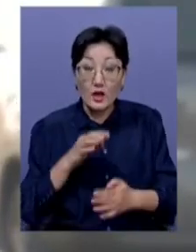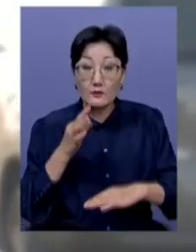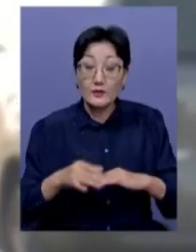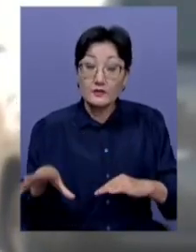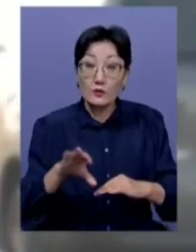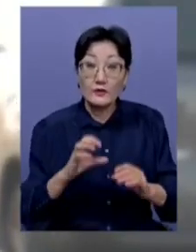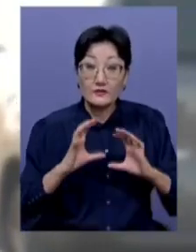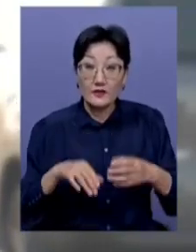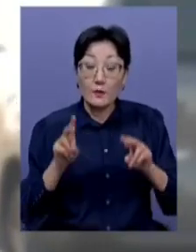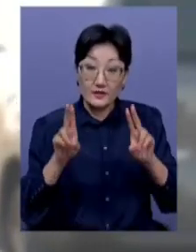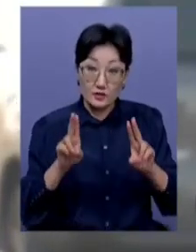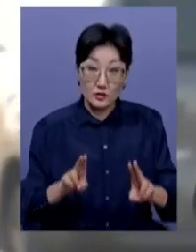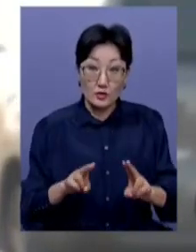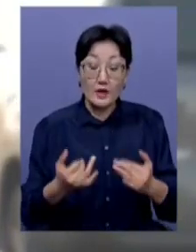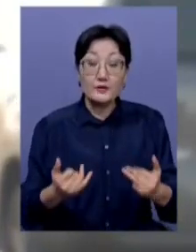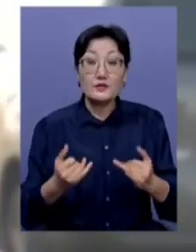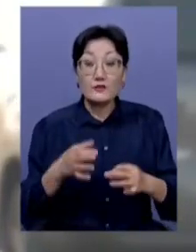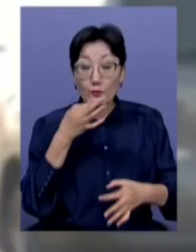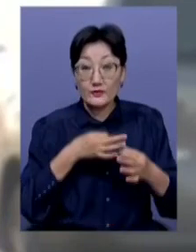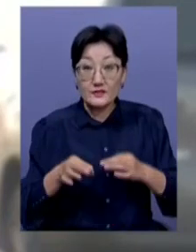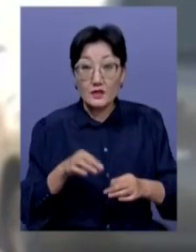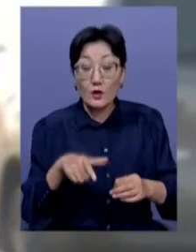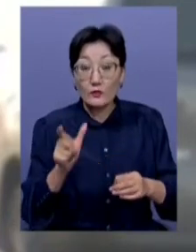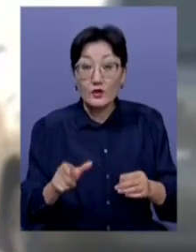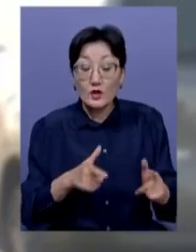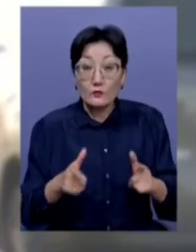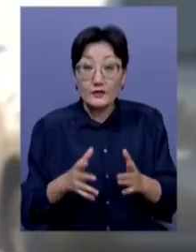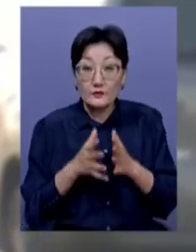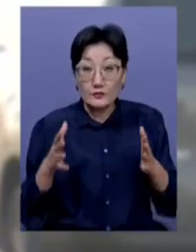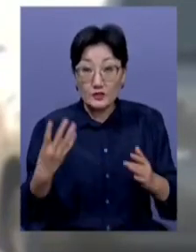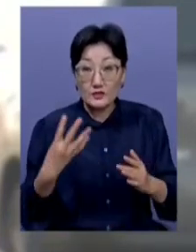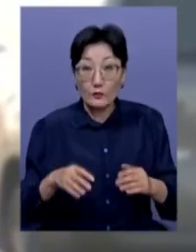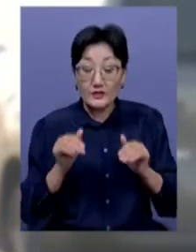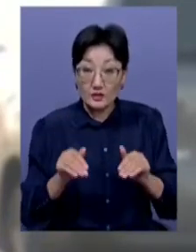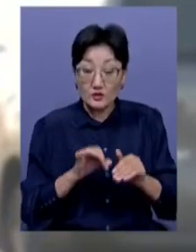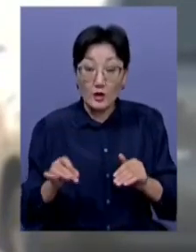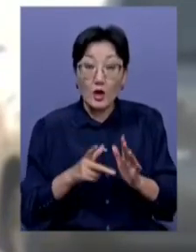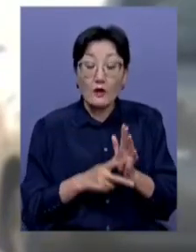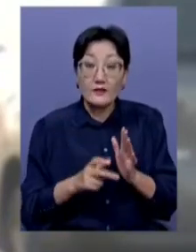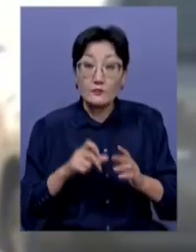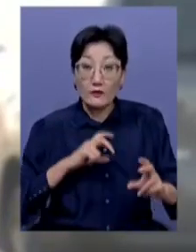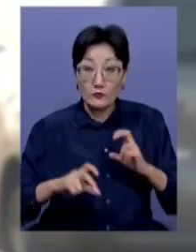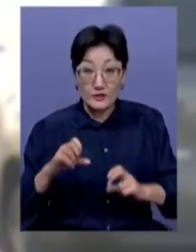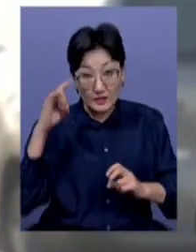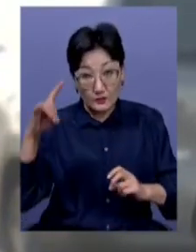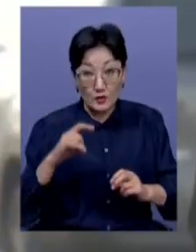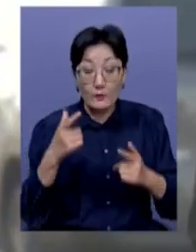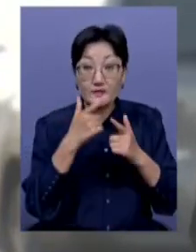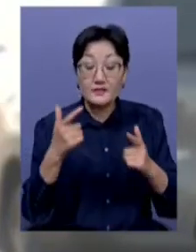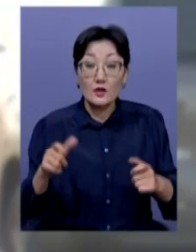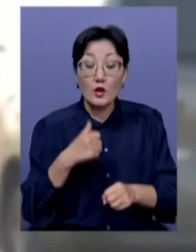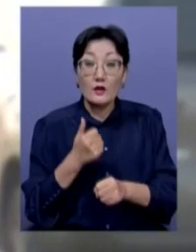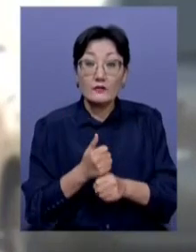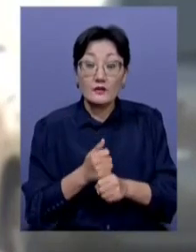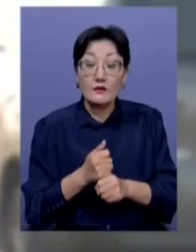всем международным требованиям. На сегодня фармацевтов готовят в более чем 40 колледжах и 8 вузах страны, сообщил